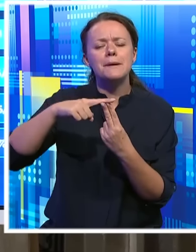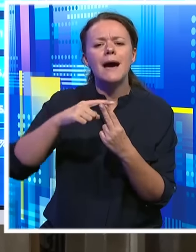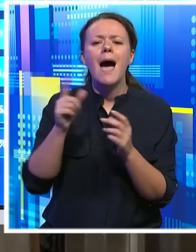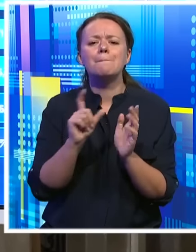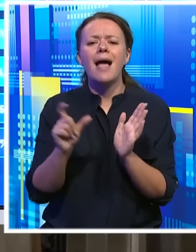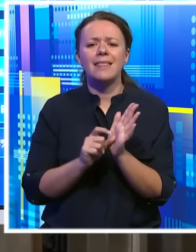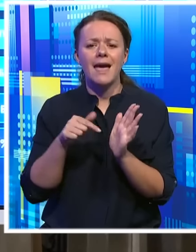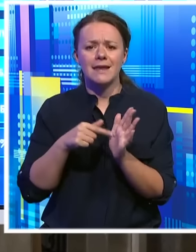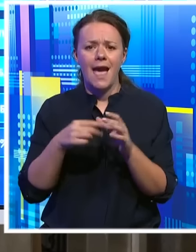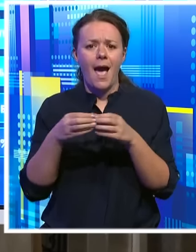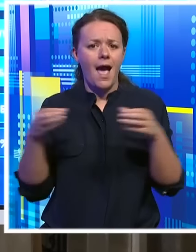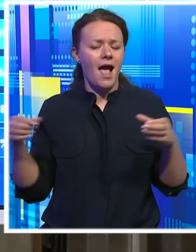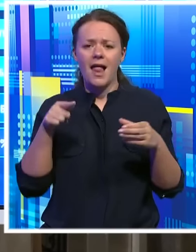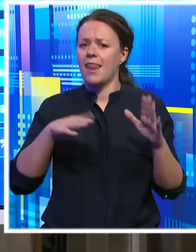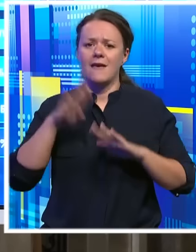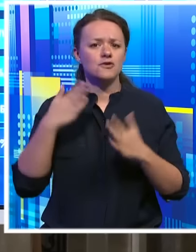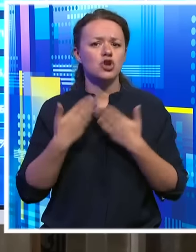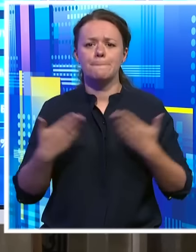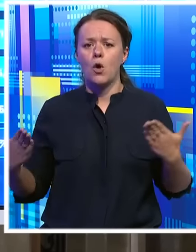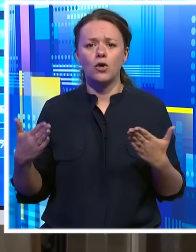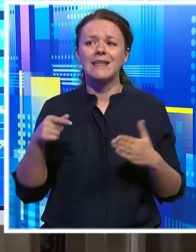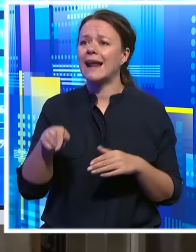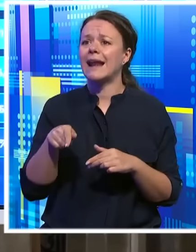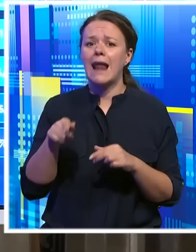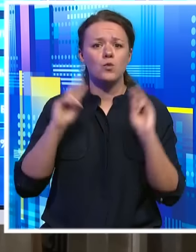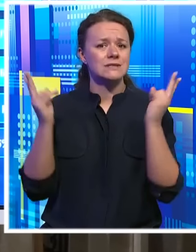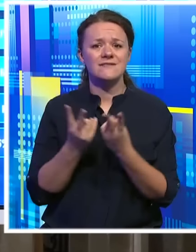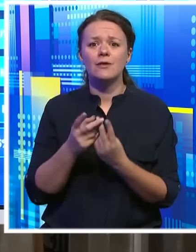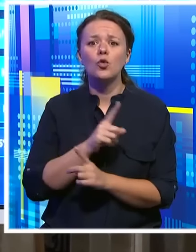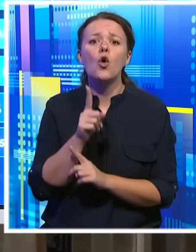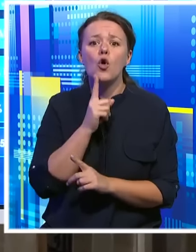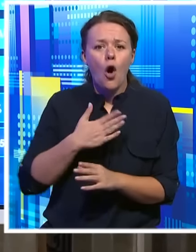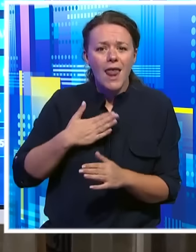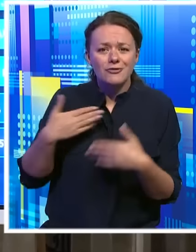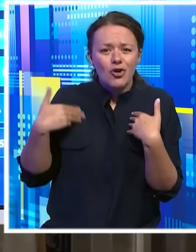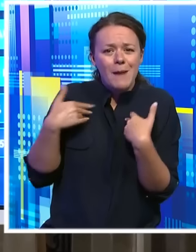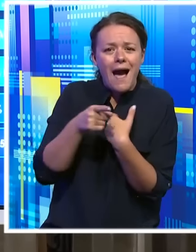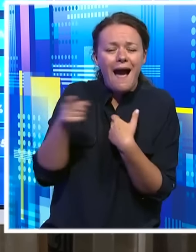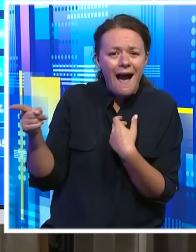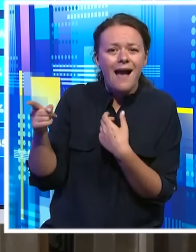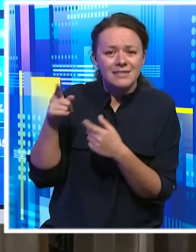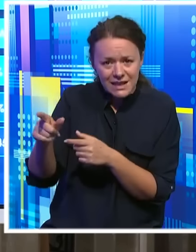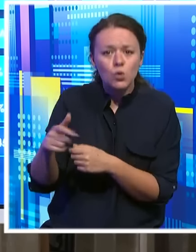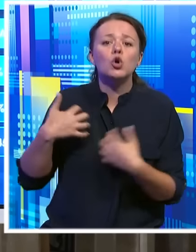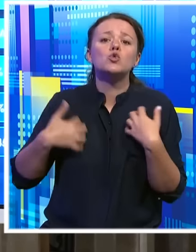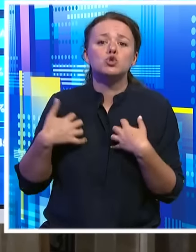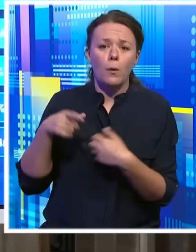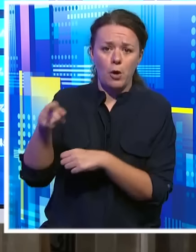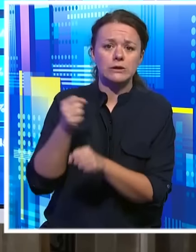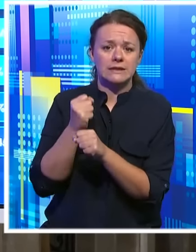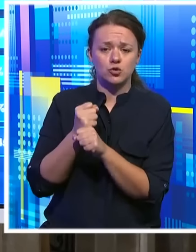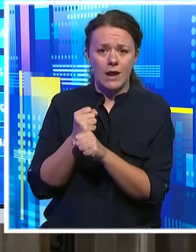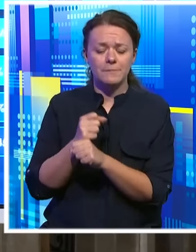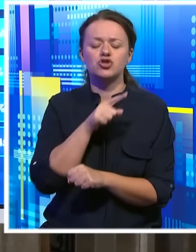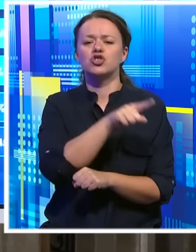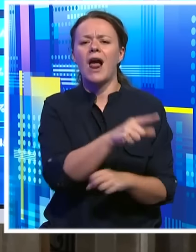svetu. Niko ovakvu nije napravio, napravili su je naši klinci, naši momci, devojke, naši ljudi u Subotici. I Volkswagen